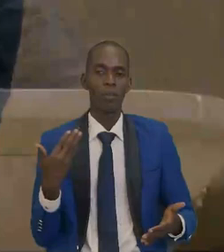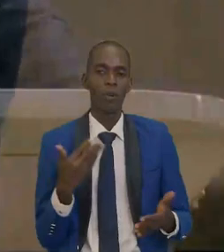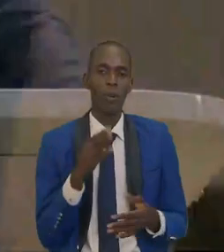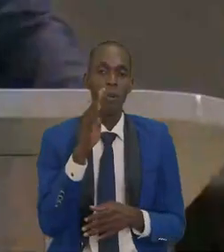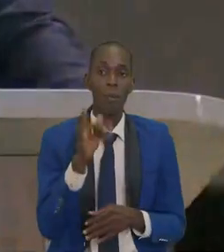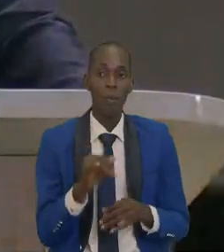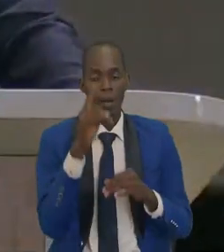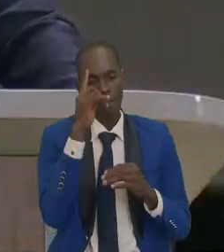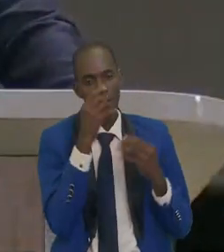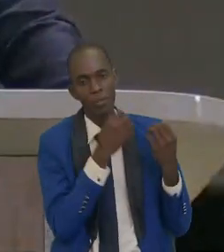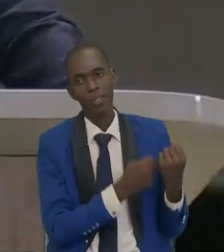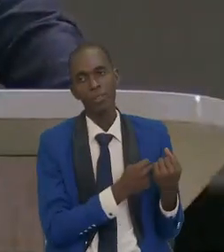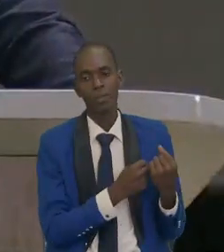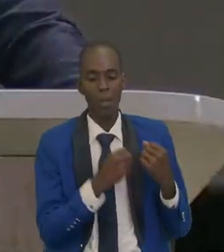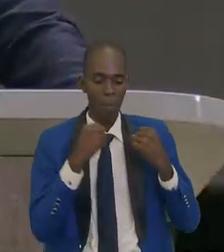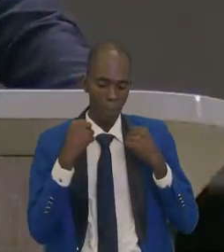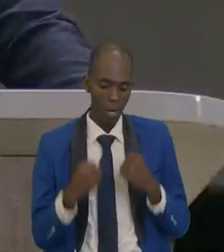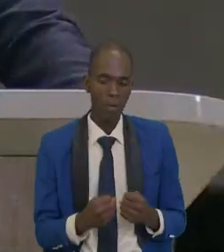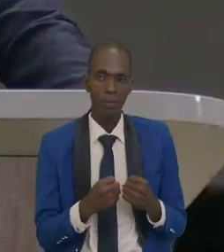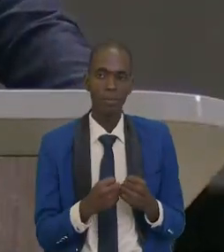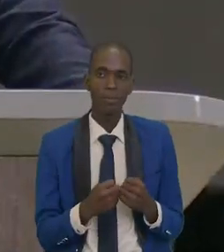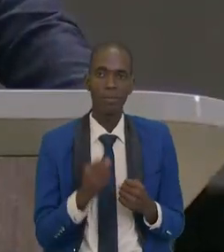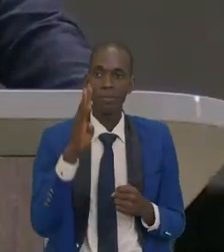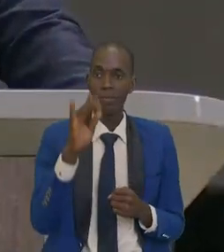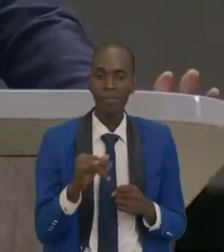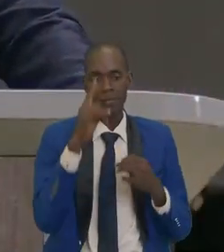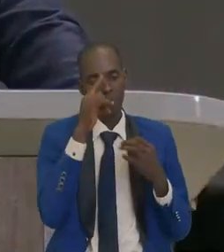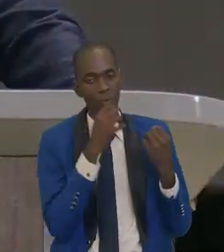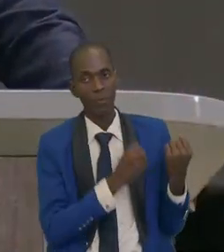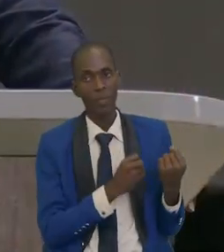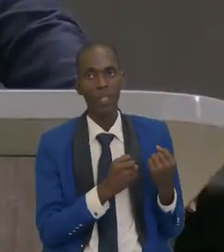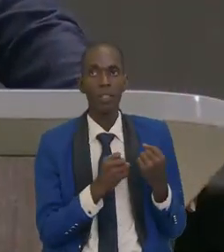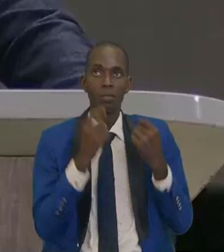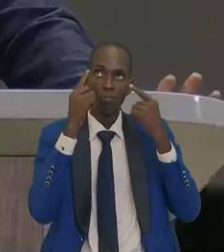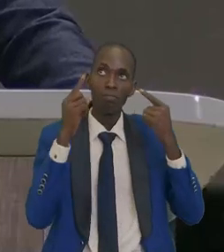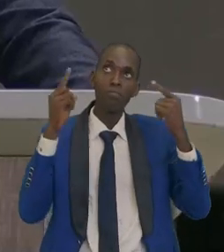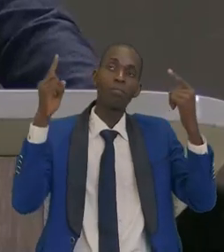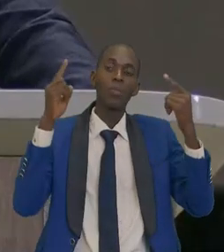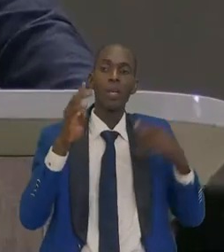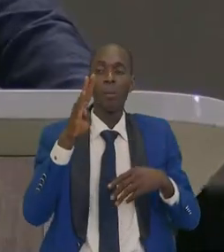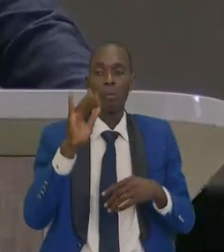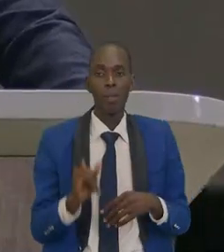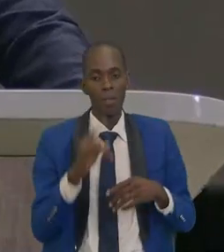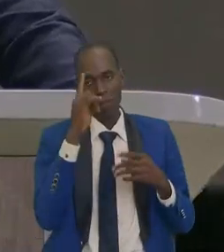Par la foi, la puissance, par la foi, la réalisation, par la